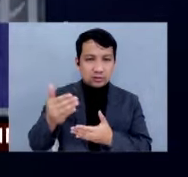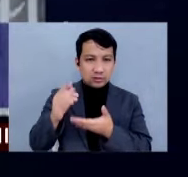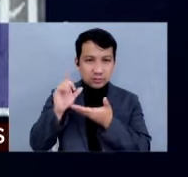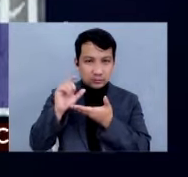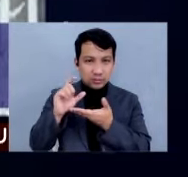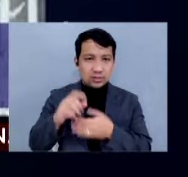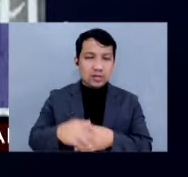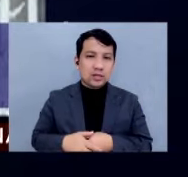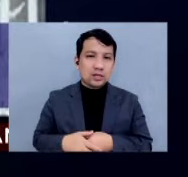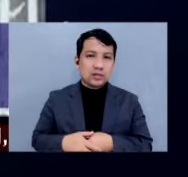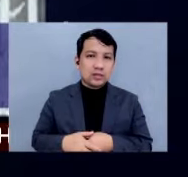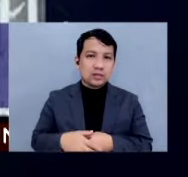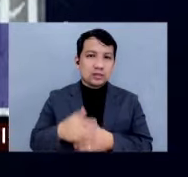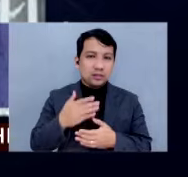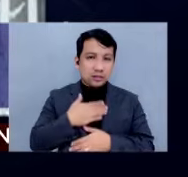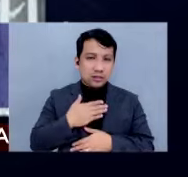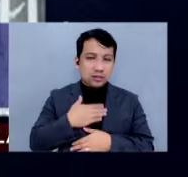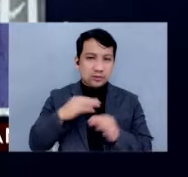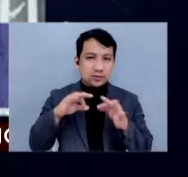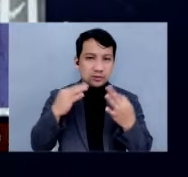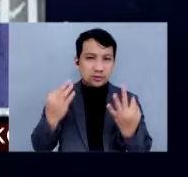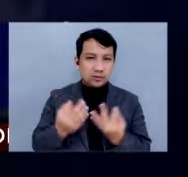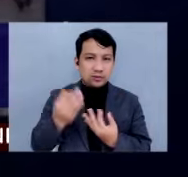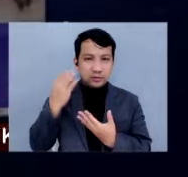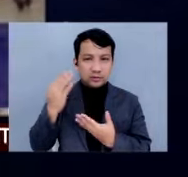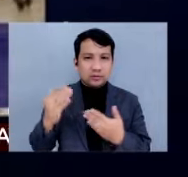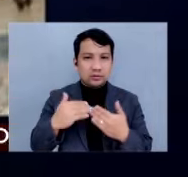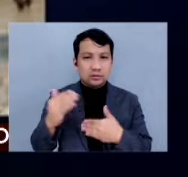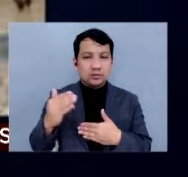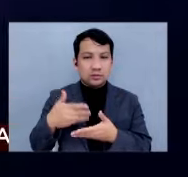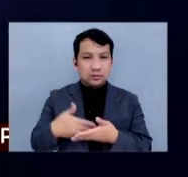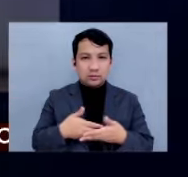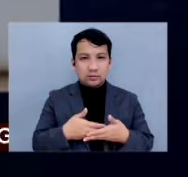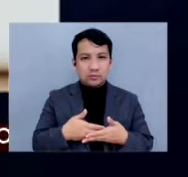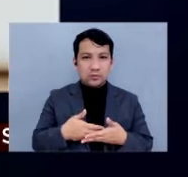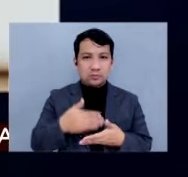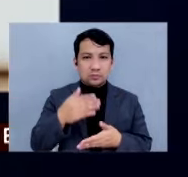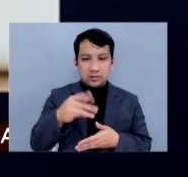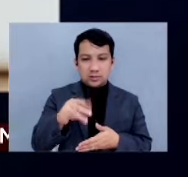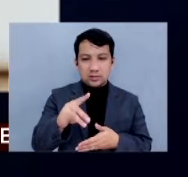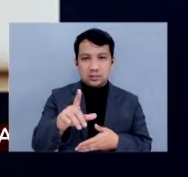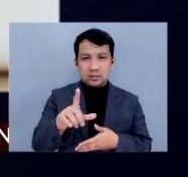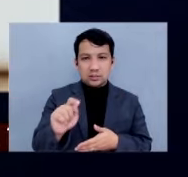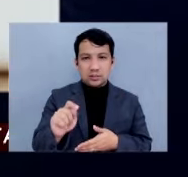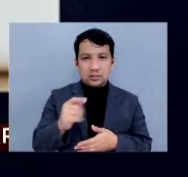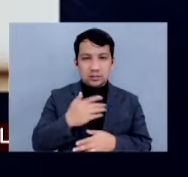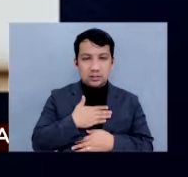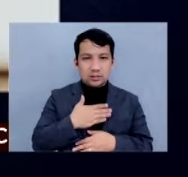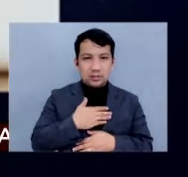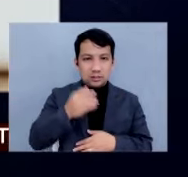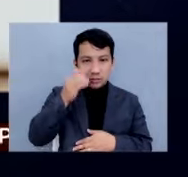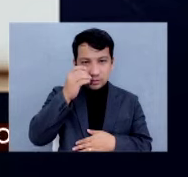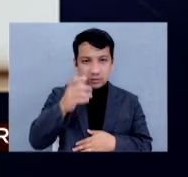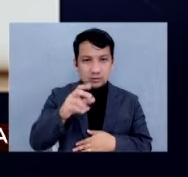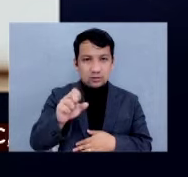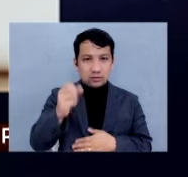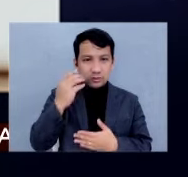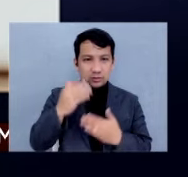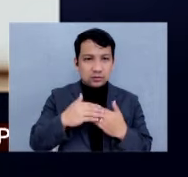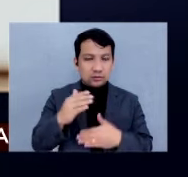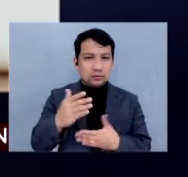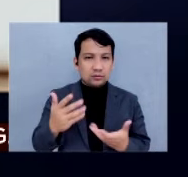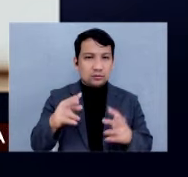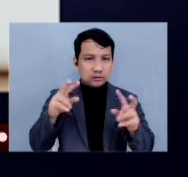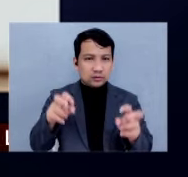May happy family picture pa sila with the baby kidlat. Habang ang masayahin si Kong, naiyak pa. Caption Johnny